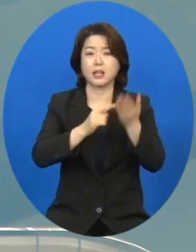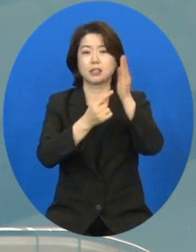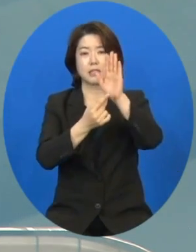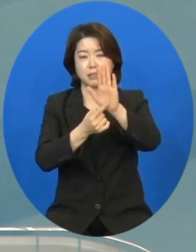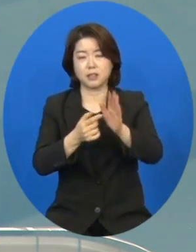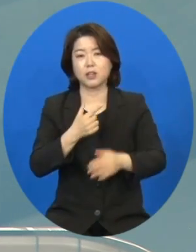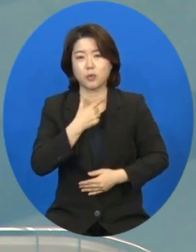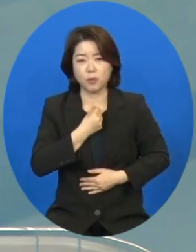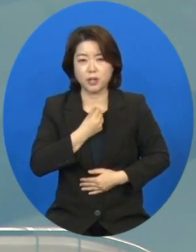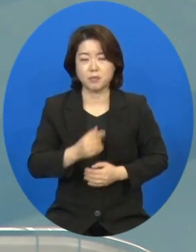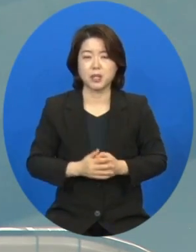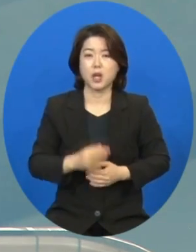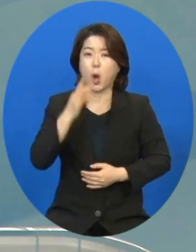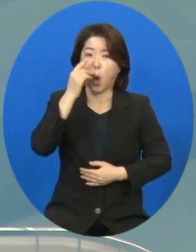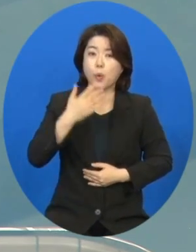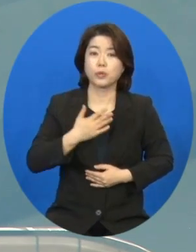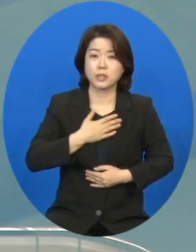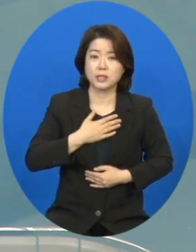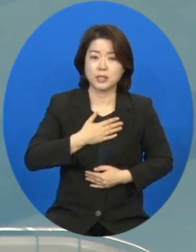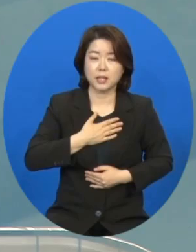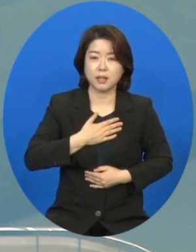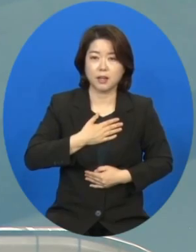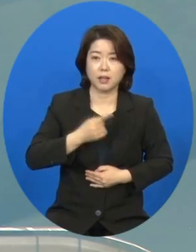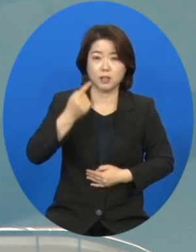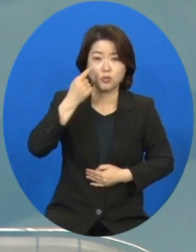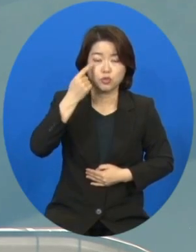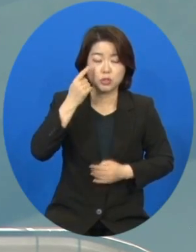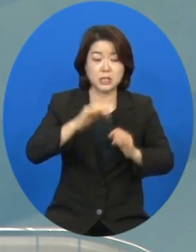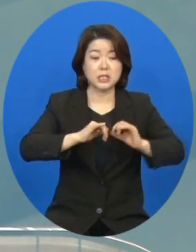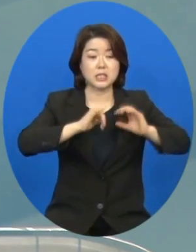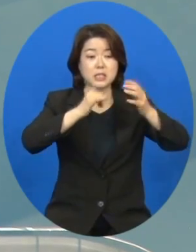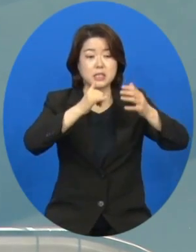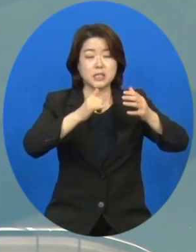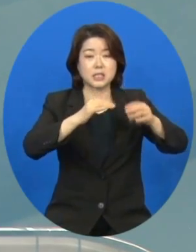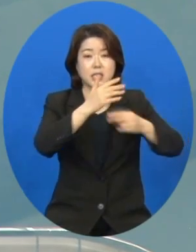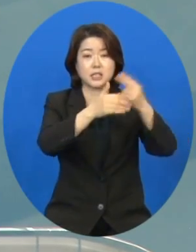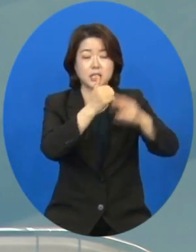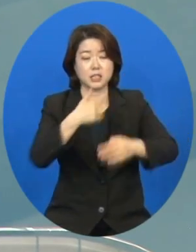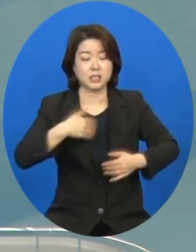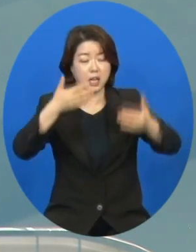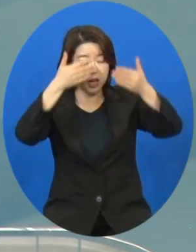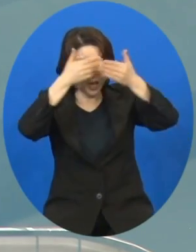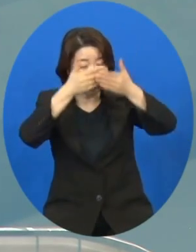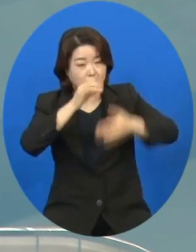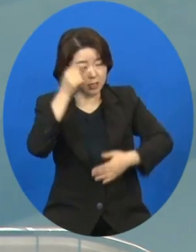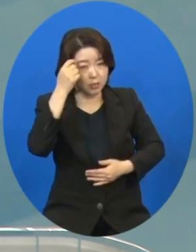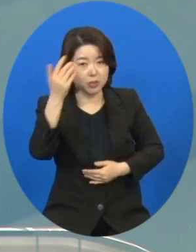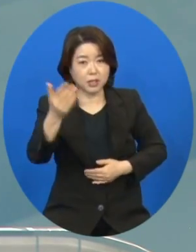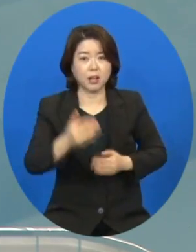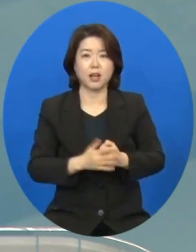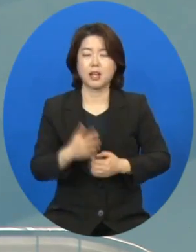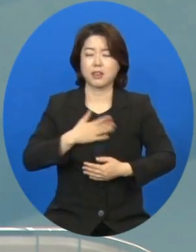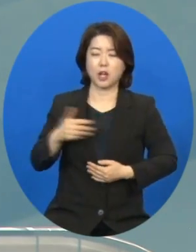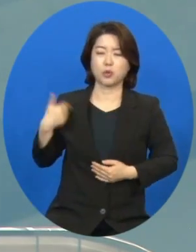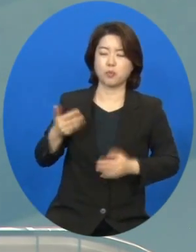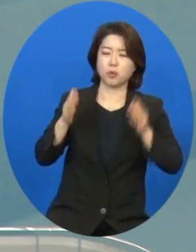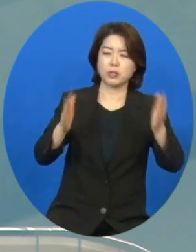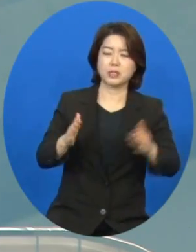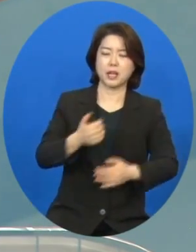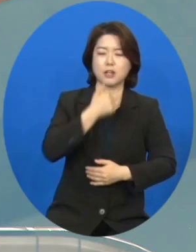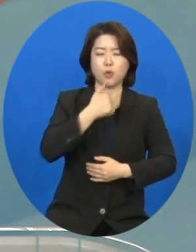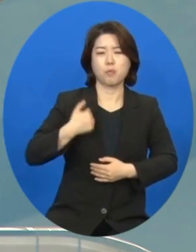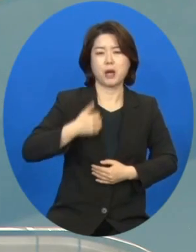원합니다. 혹시 제가 눈이 세상의 신이 내 눈을 가린 게 있습니까? 나도 모르는 사이에